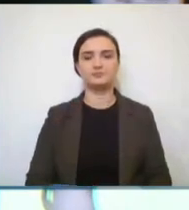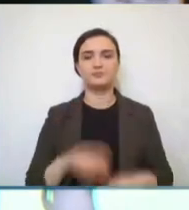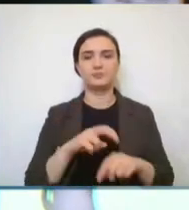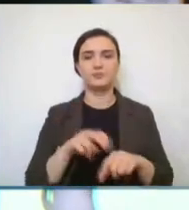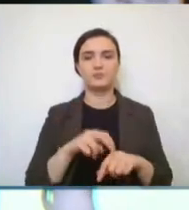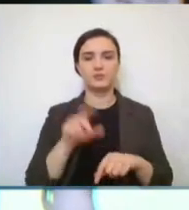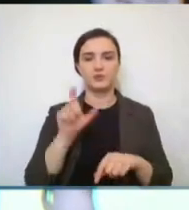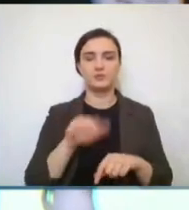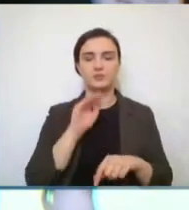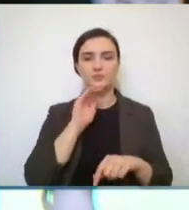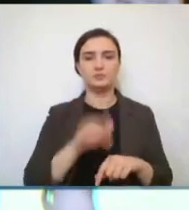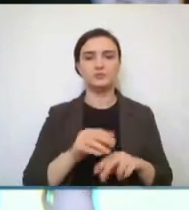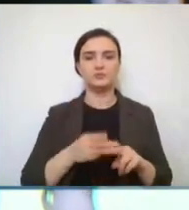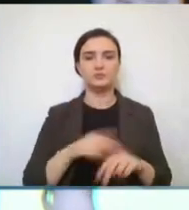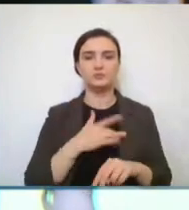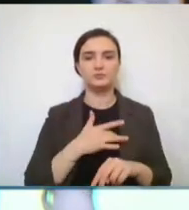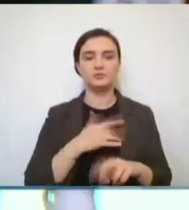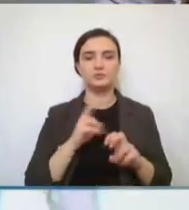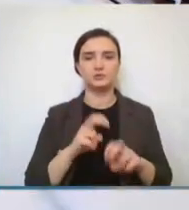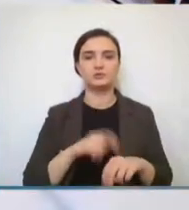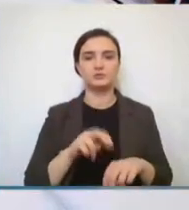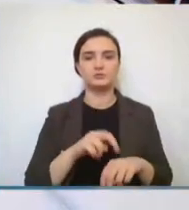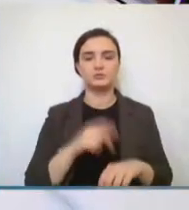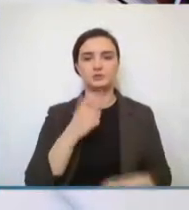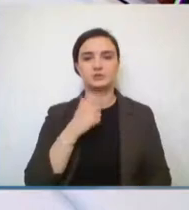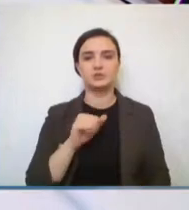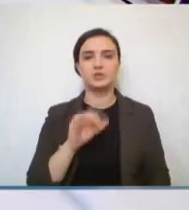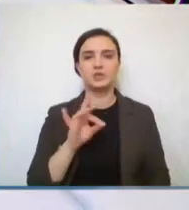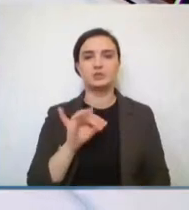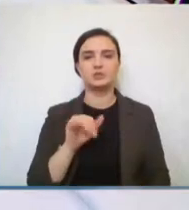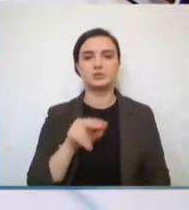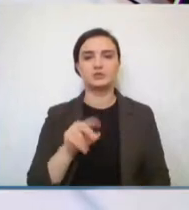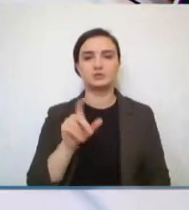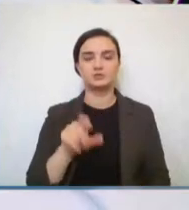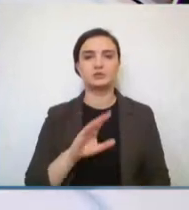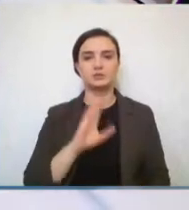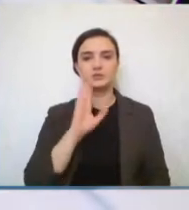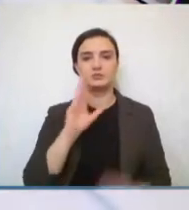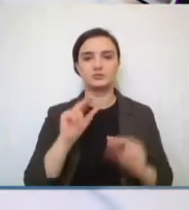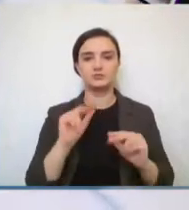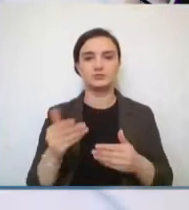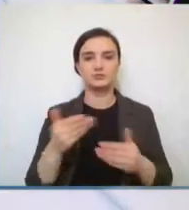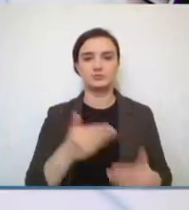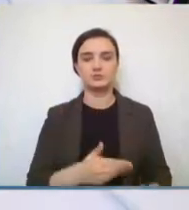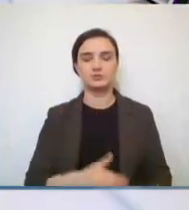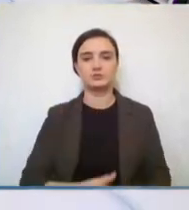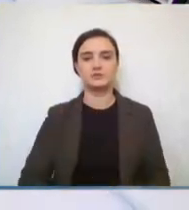პროფესორი, კარდიოლოგი ბატონი არჩილ ჩუხრუკიძე. აჩიკო დილამშვიდობისა, მოგზანდით.